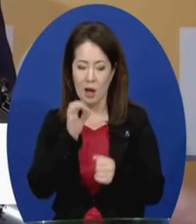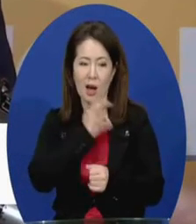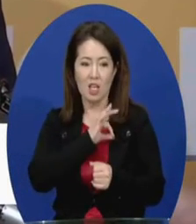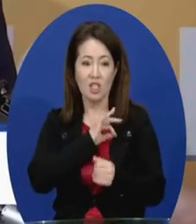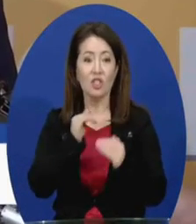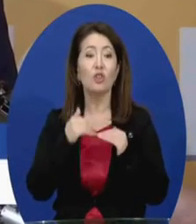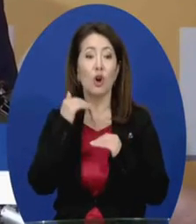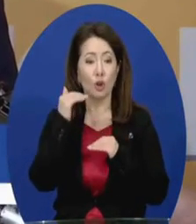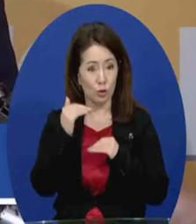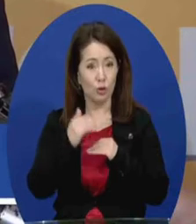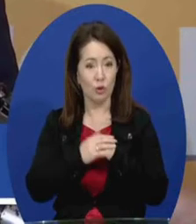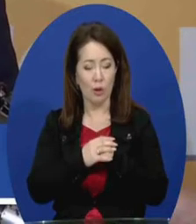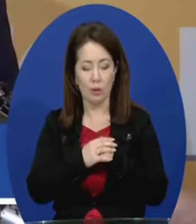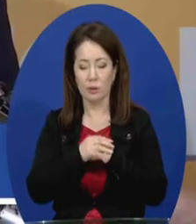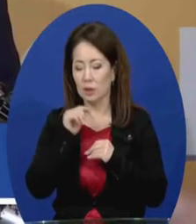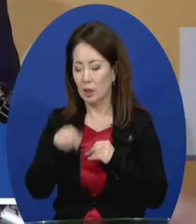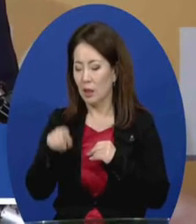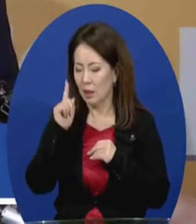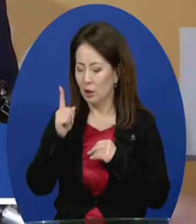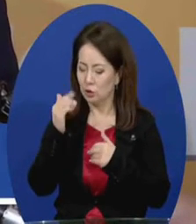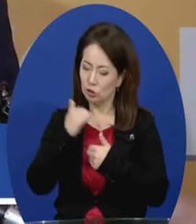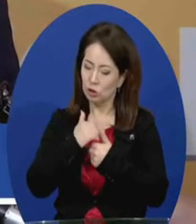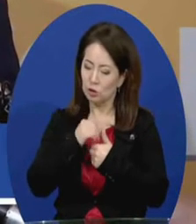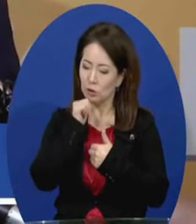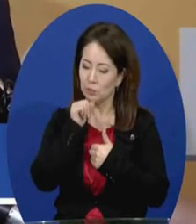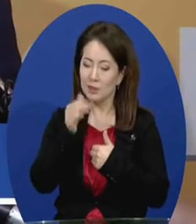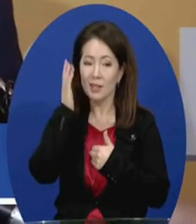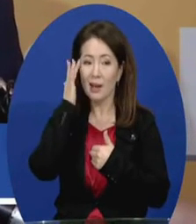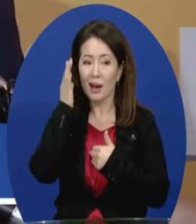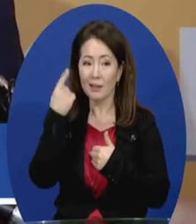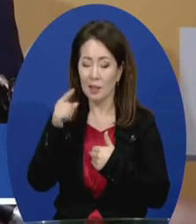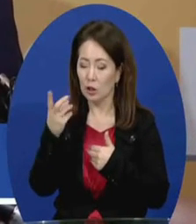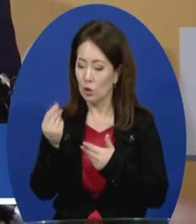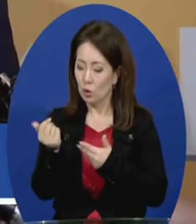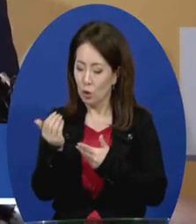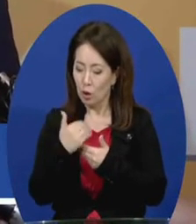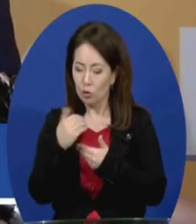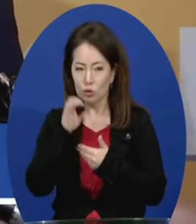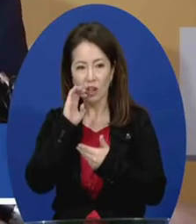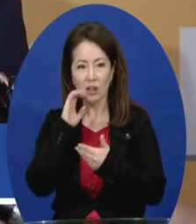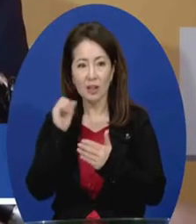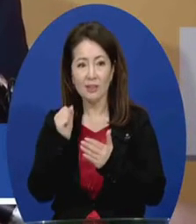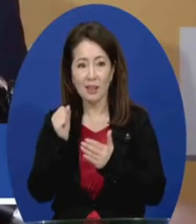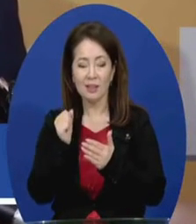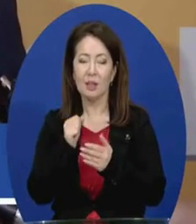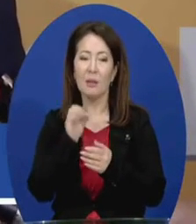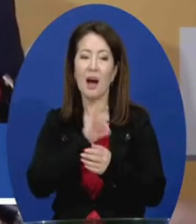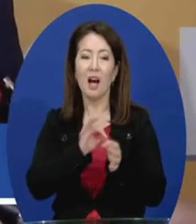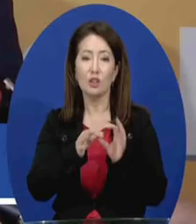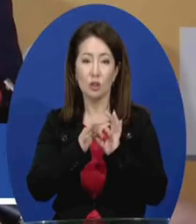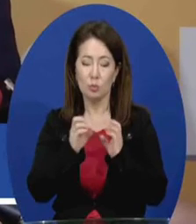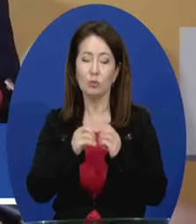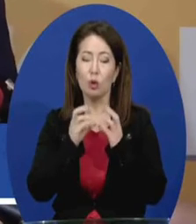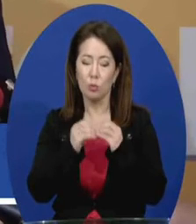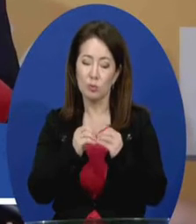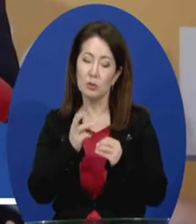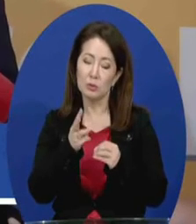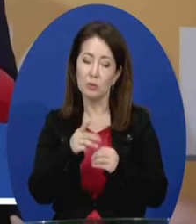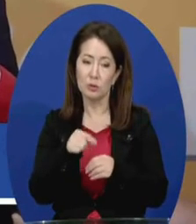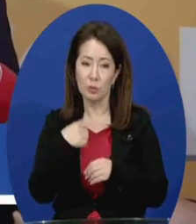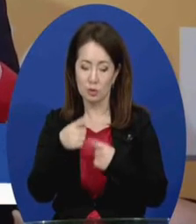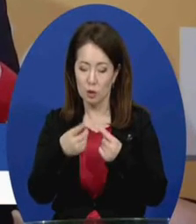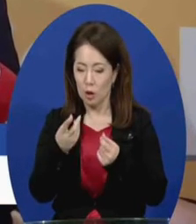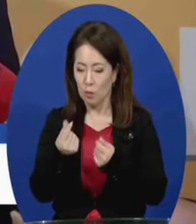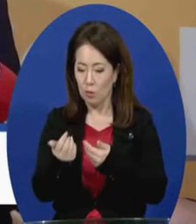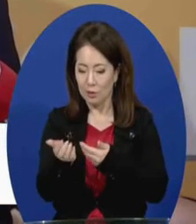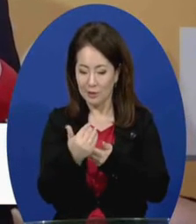өндөр. Тэгэхээр бол зөвхөн одоо дотоодын гэхгүйгээр гадны хөрөнгө оруулагчдын ч гэсэн сонирхлыг татах ийм ач холбогдолтой бүтээгдэхүүн болж гэнэ гэж бодож байна.